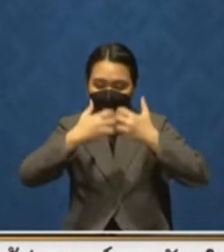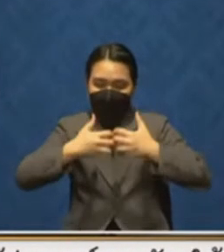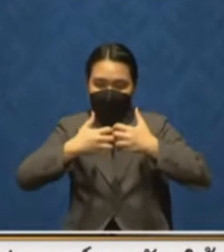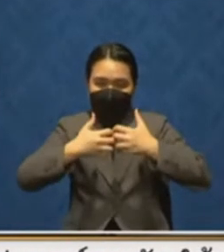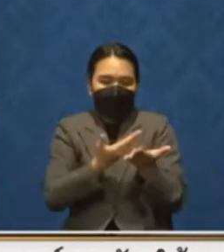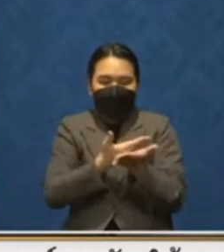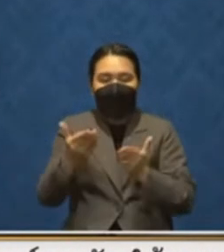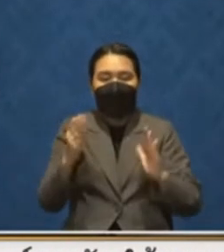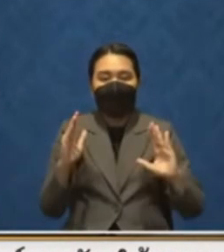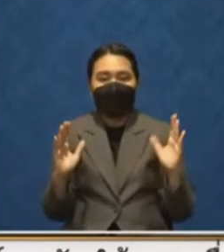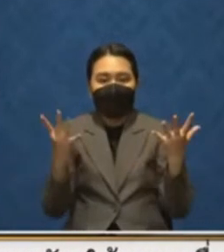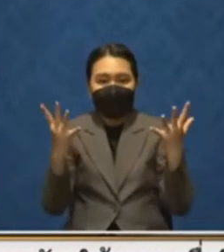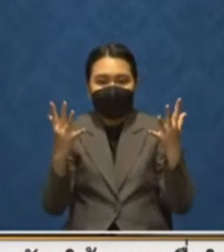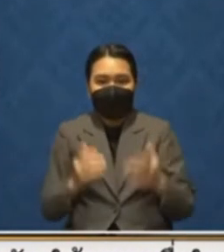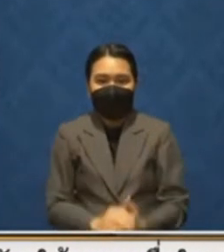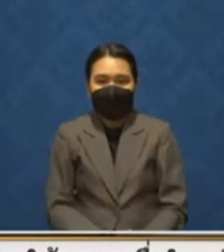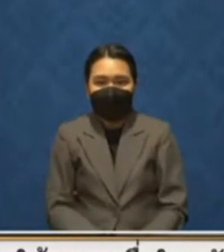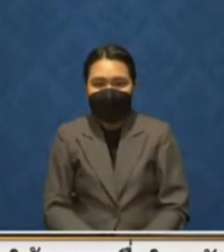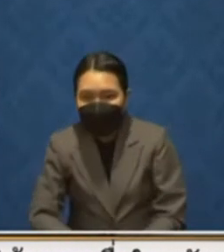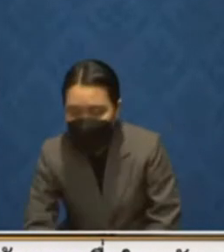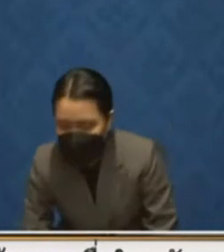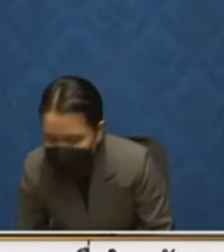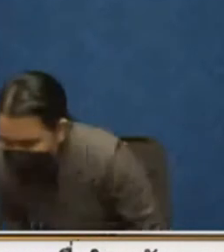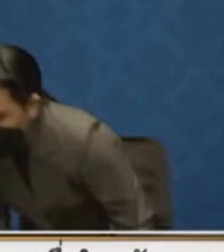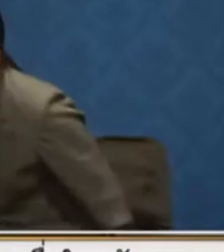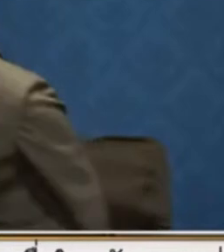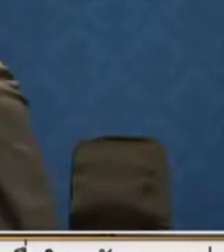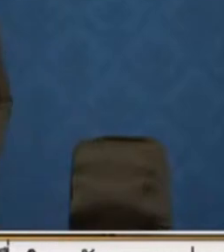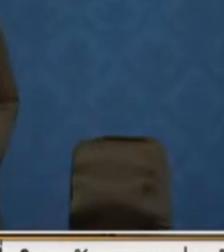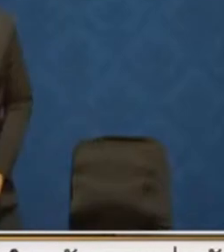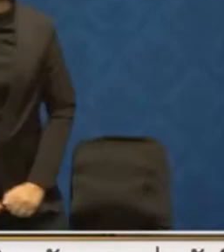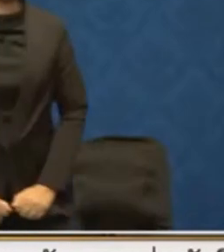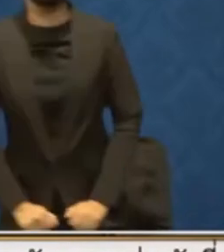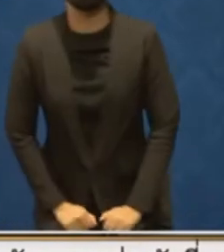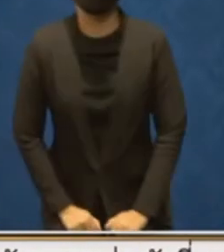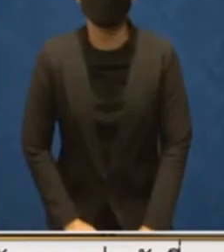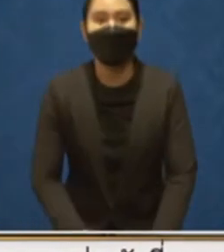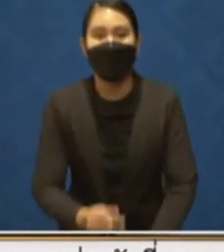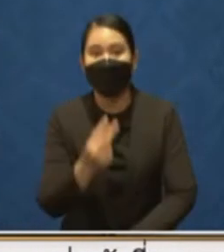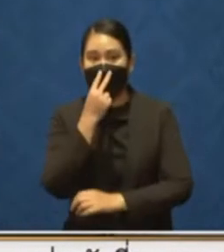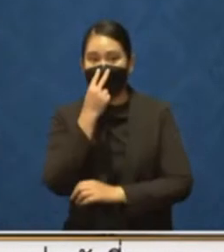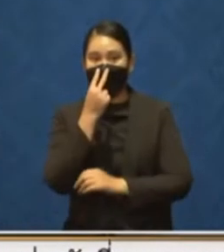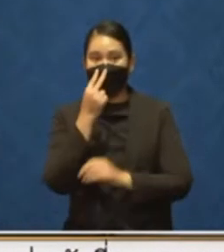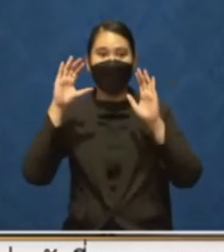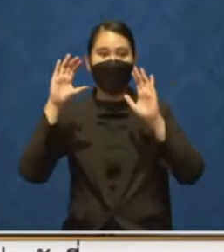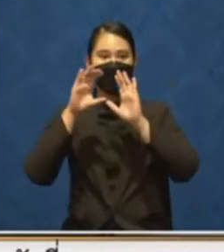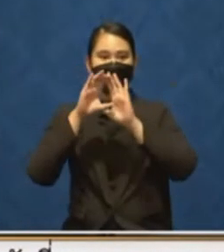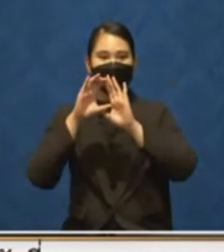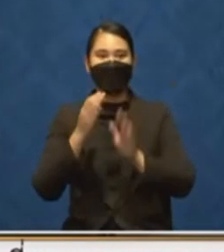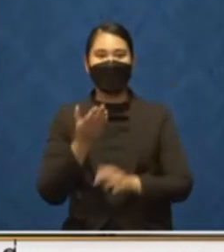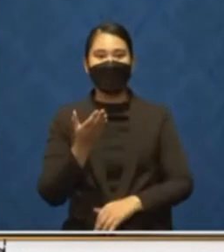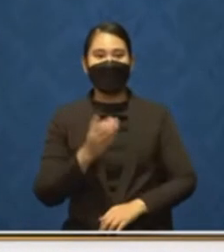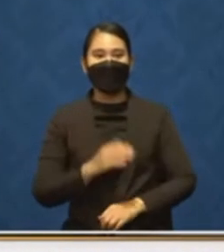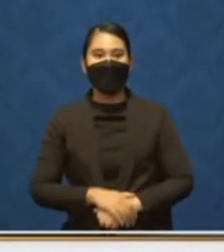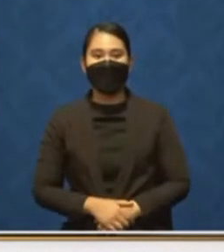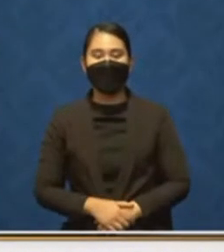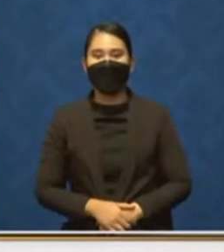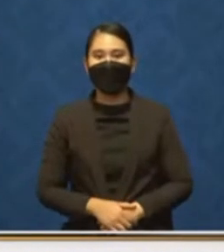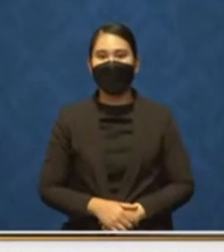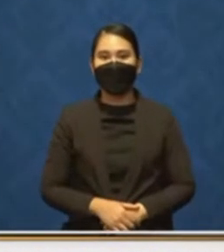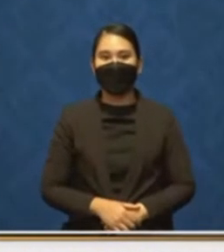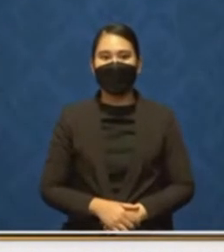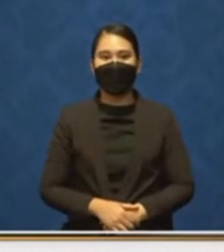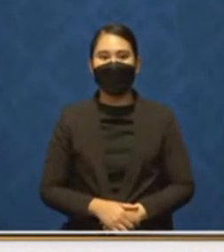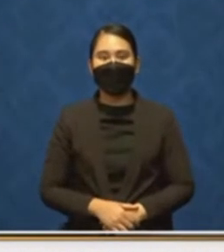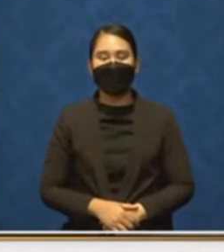ไฟอ่านแล้วเกิดอะไรต่อรู้ไหมครับรูปภาพกราฟิกตรงนี้รัฐก็เลย